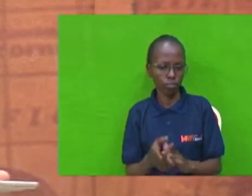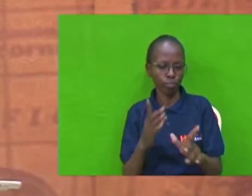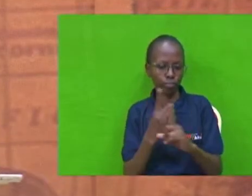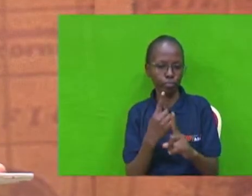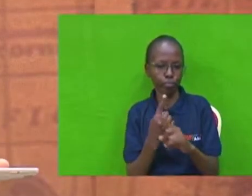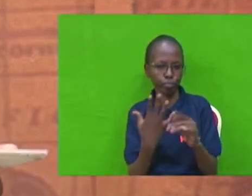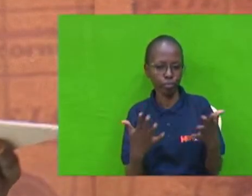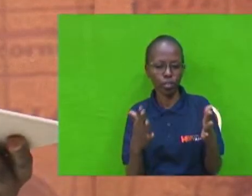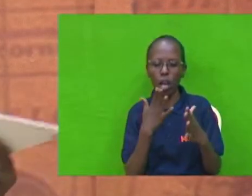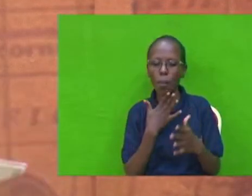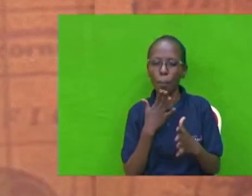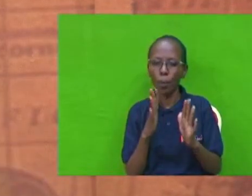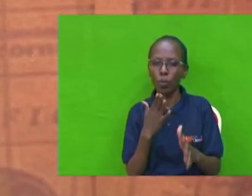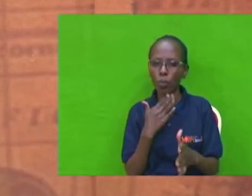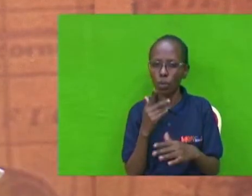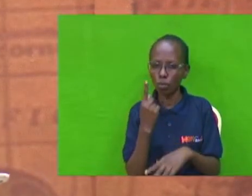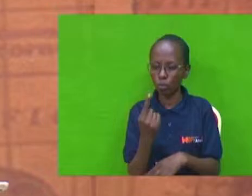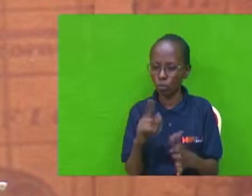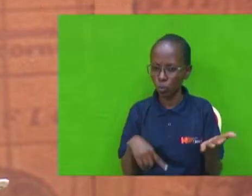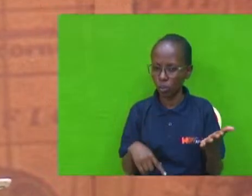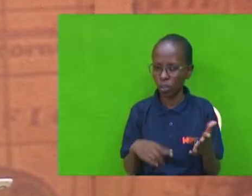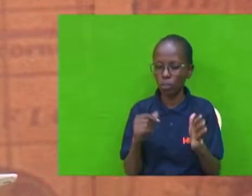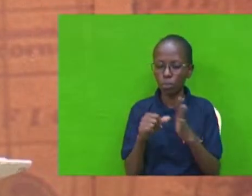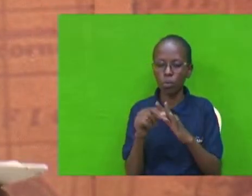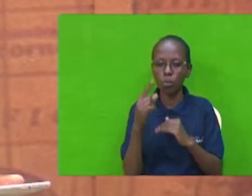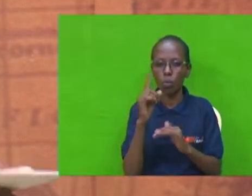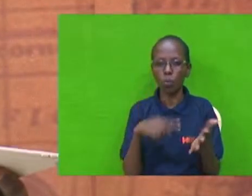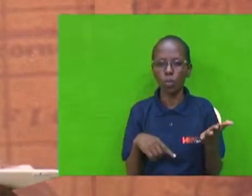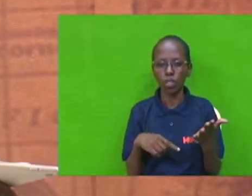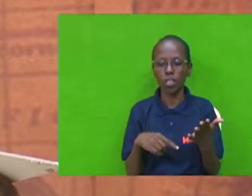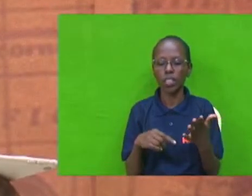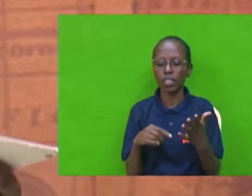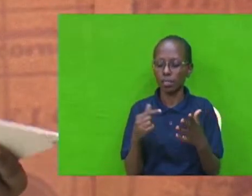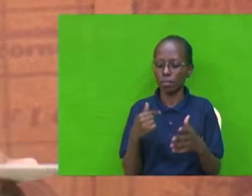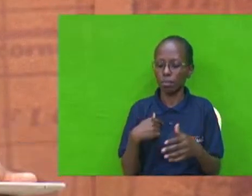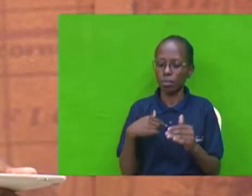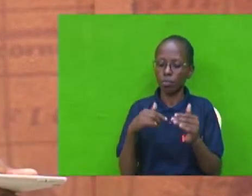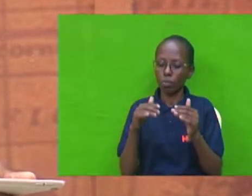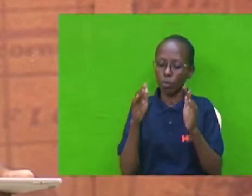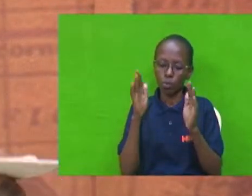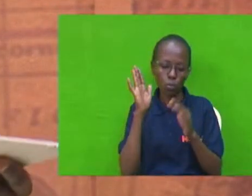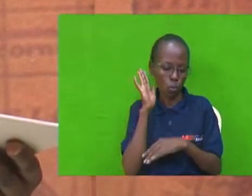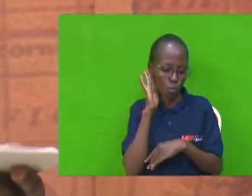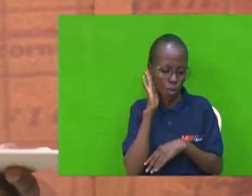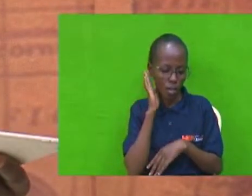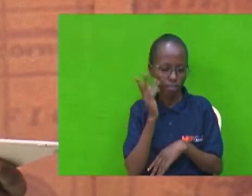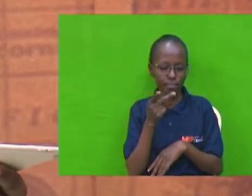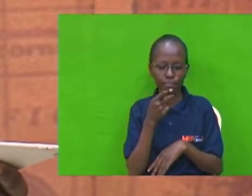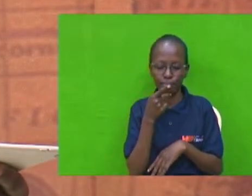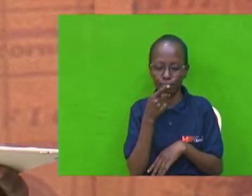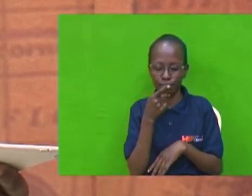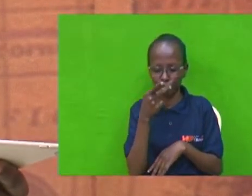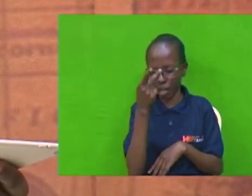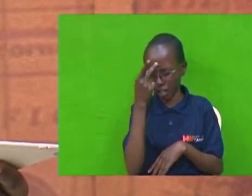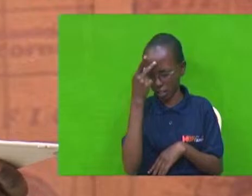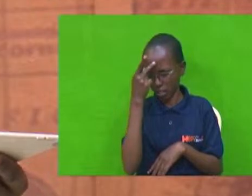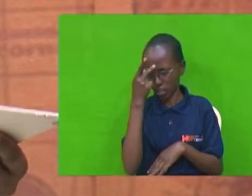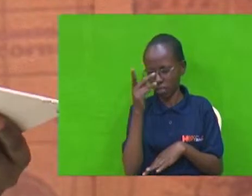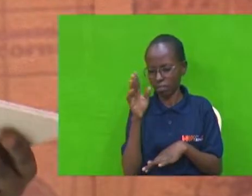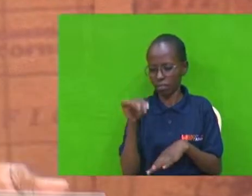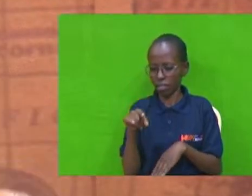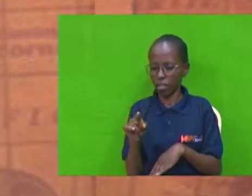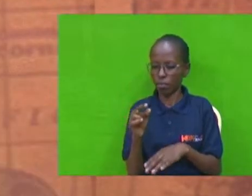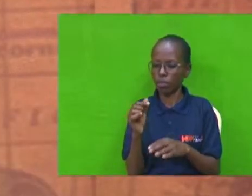anataka nini. Sasa shida ni moja je. Ni lazima ni mtii mzazi kama yeye